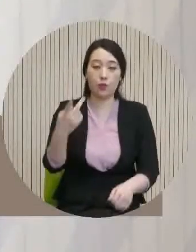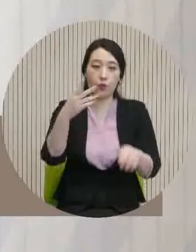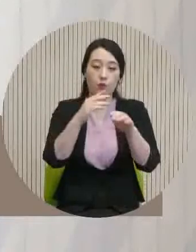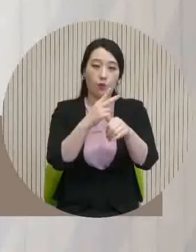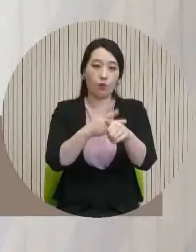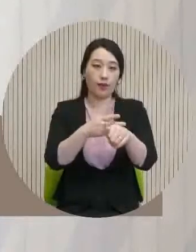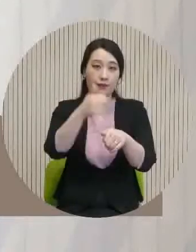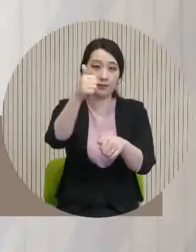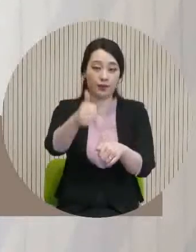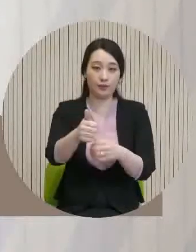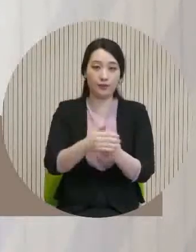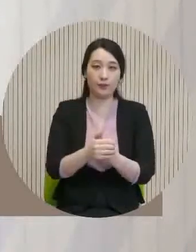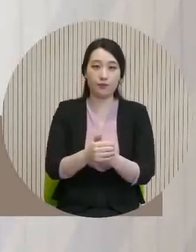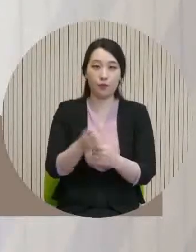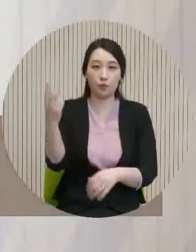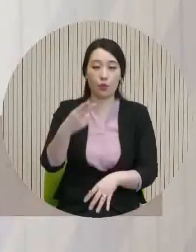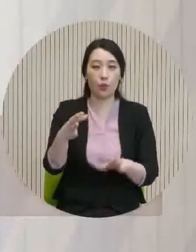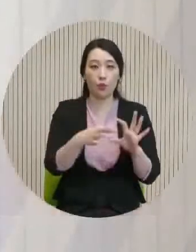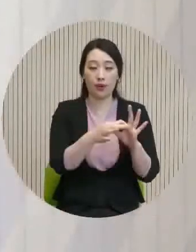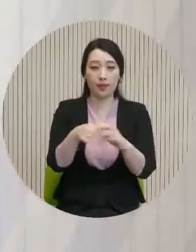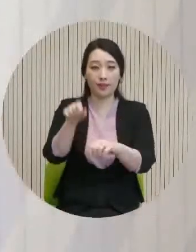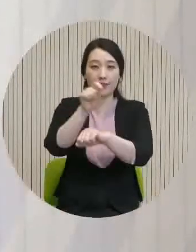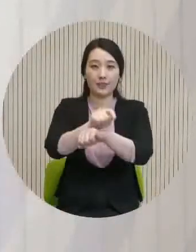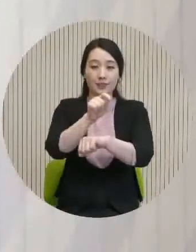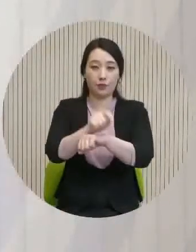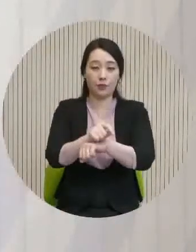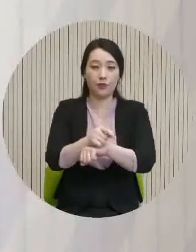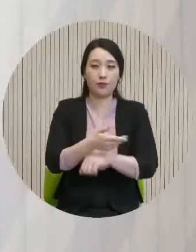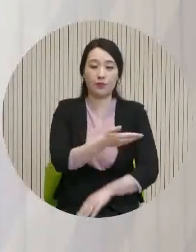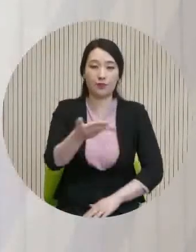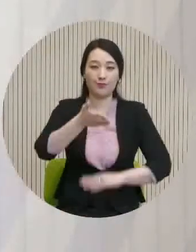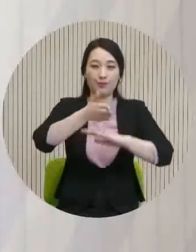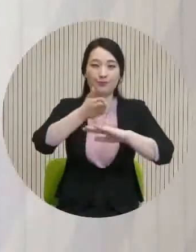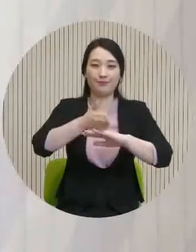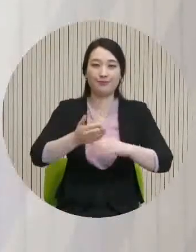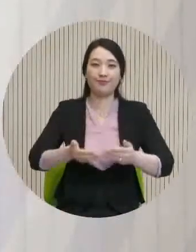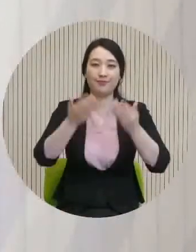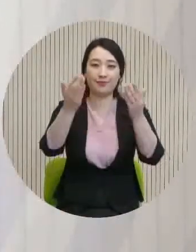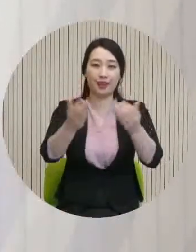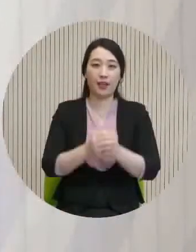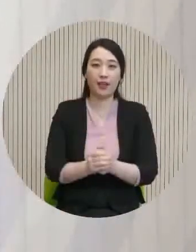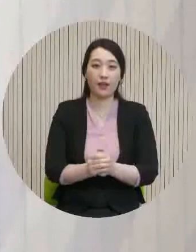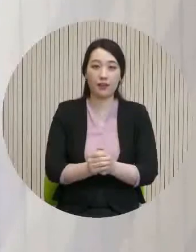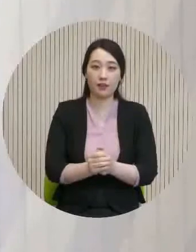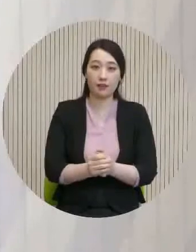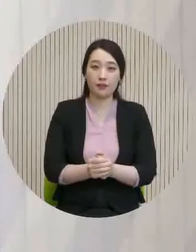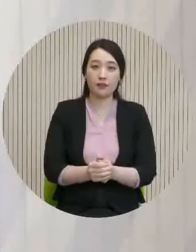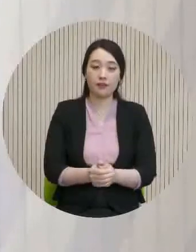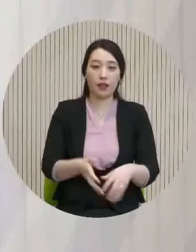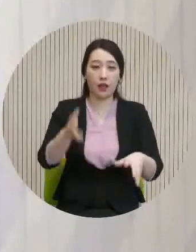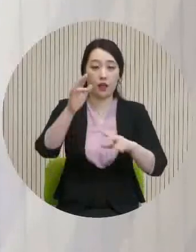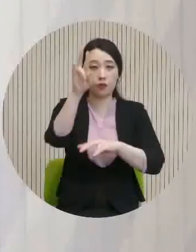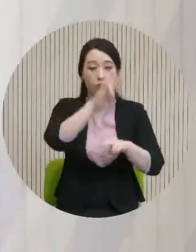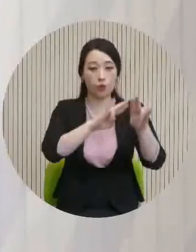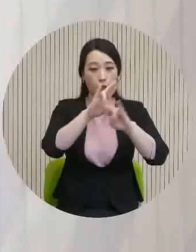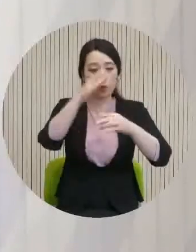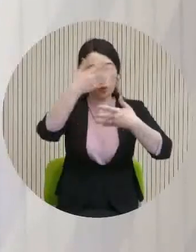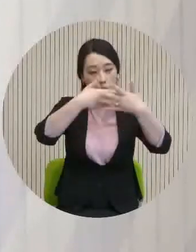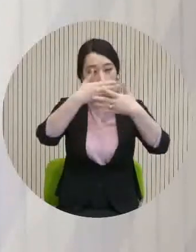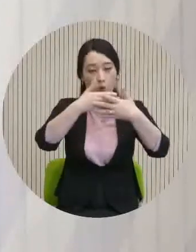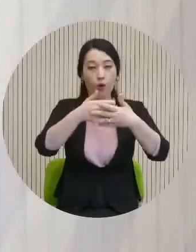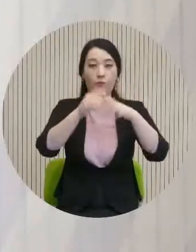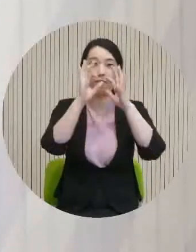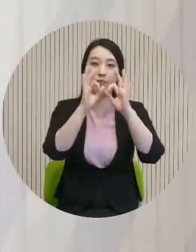국립어린이청소년도서관장님을 비롯한 관계자 여러분의 노고에도 감사드립니다. 앞서 네덜란드의 발표를 저도 앉아서 같이